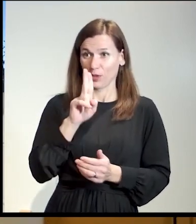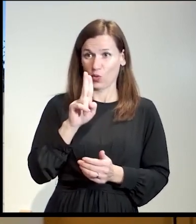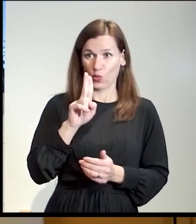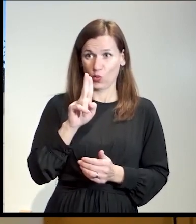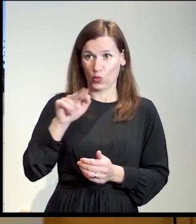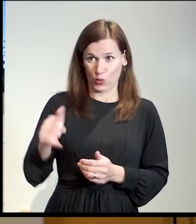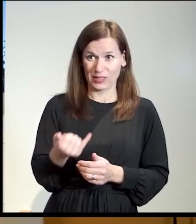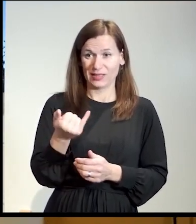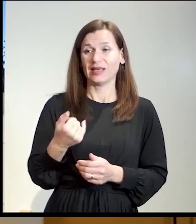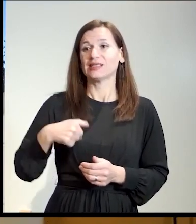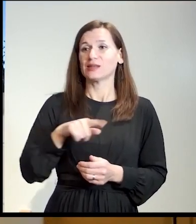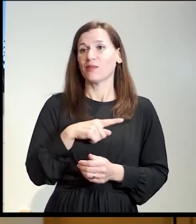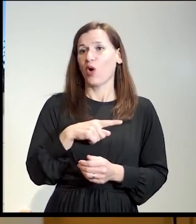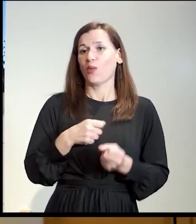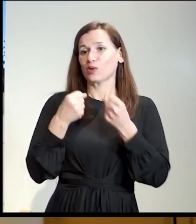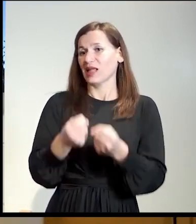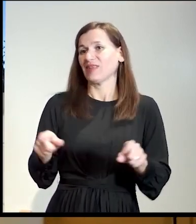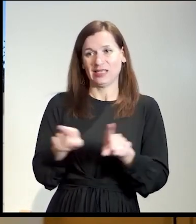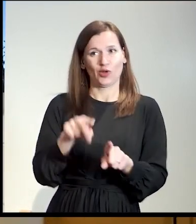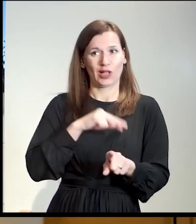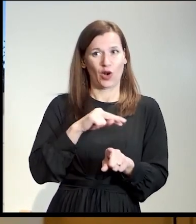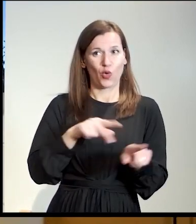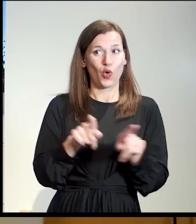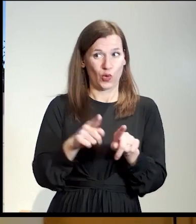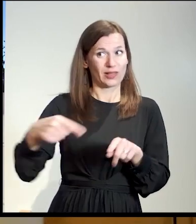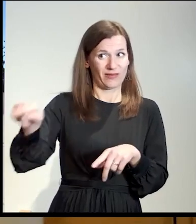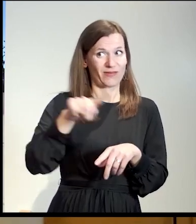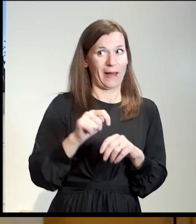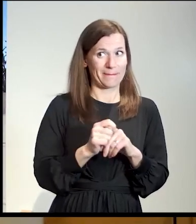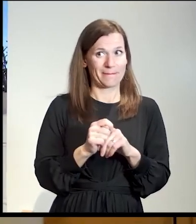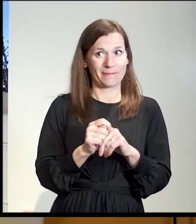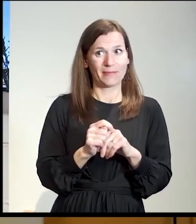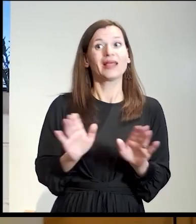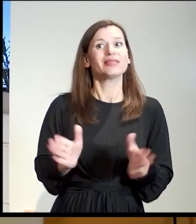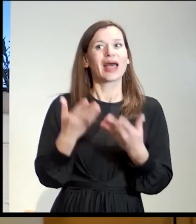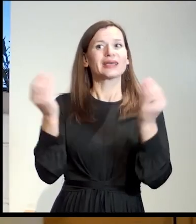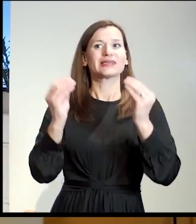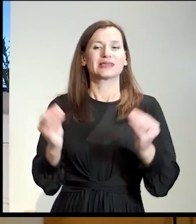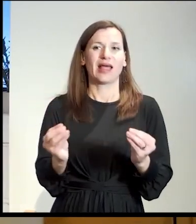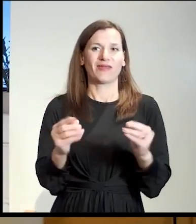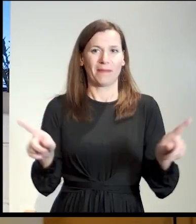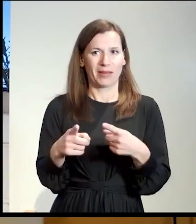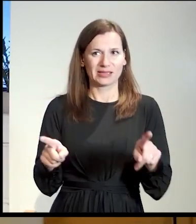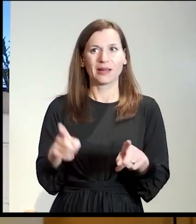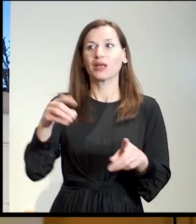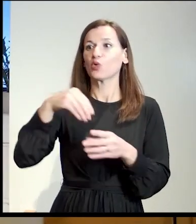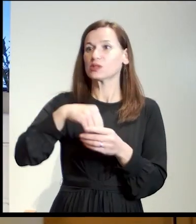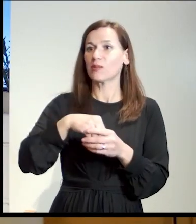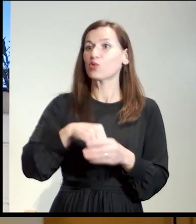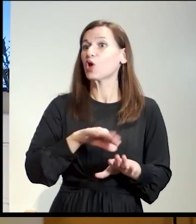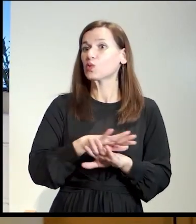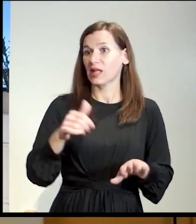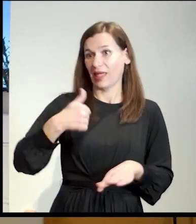smo zastavili enako nalogo kot vam, namreč naj se stavi pesem, ki vsebuje vseh